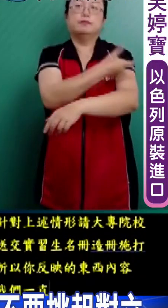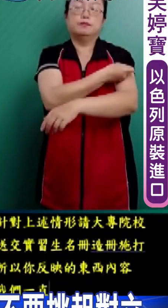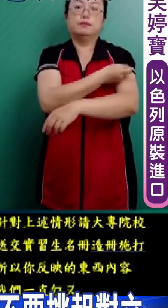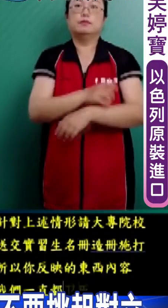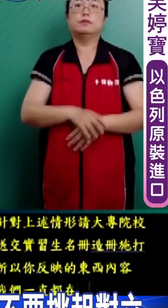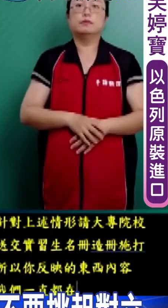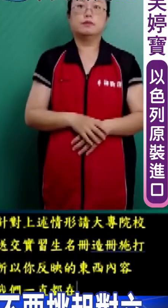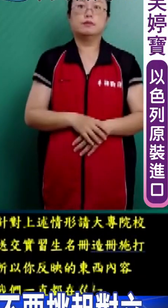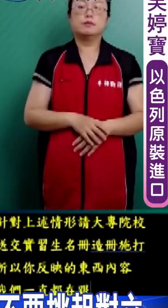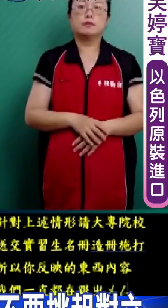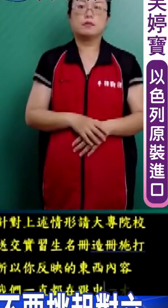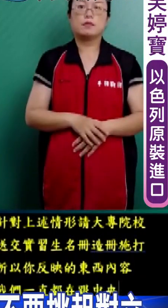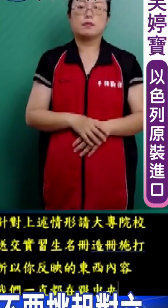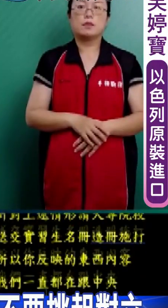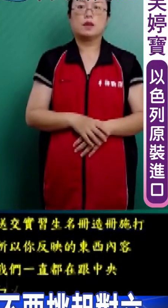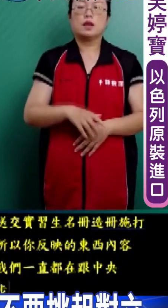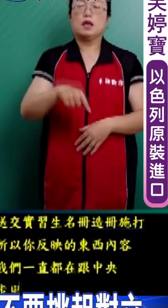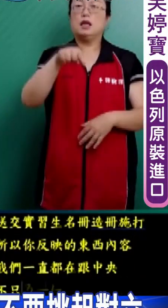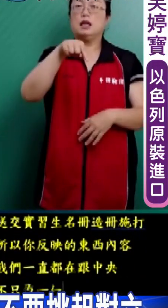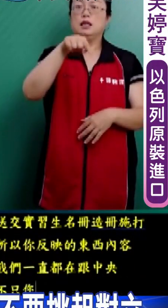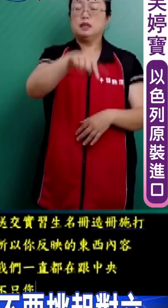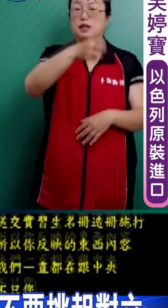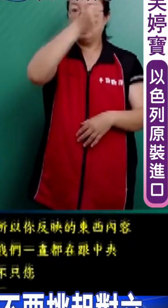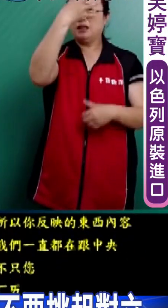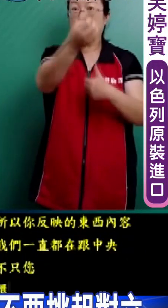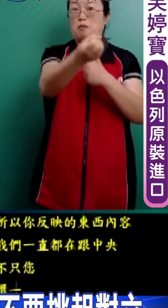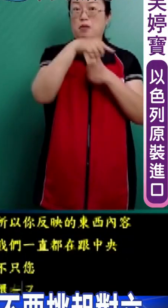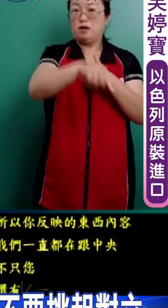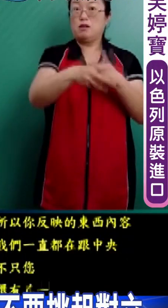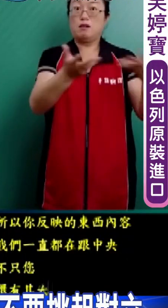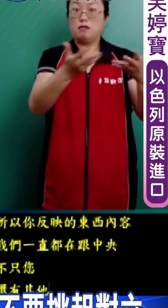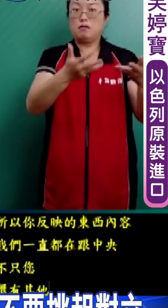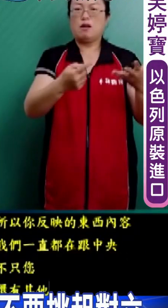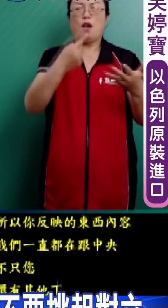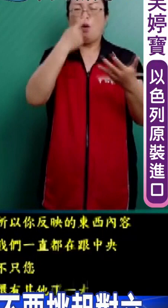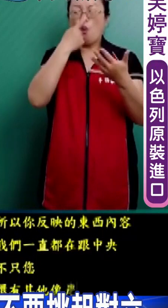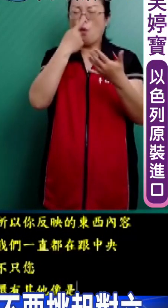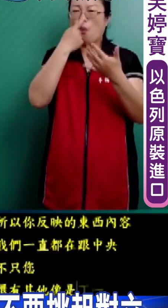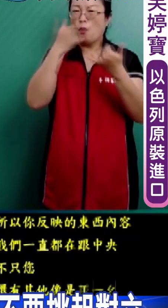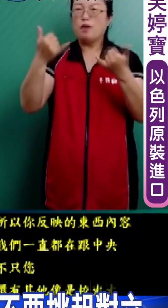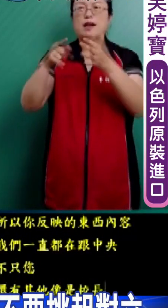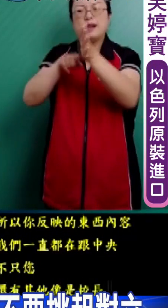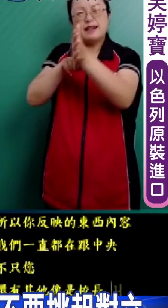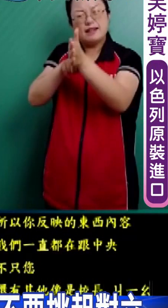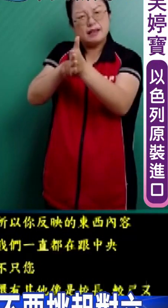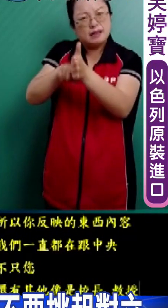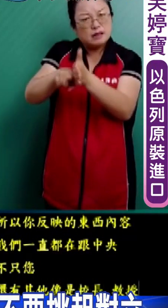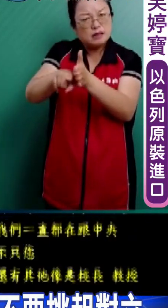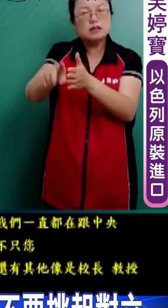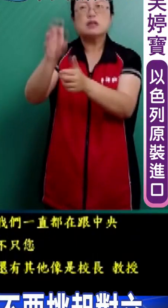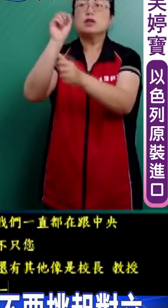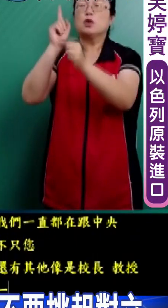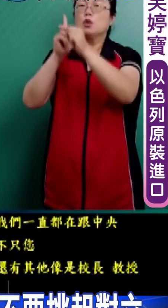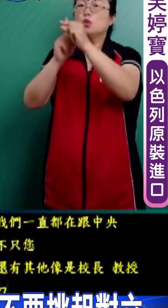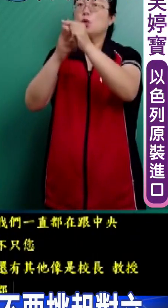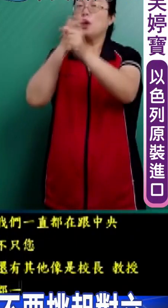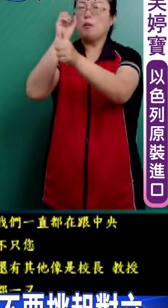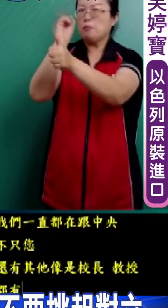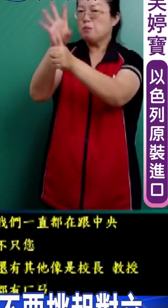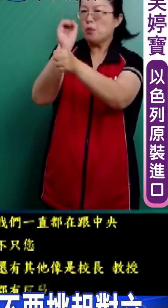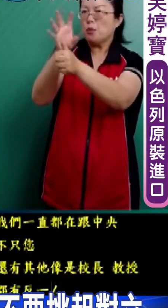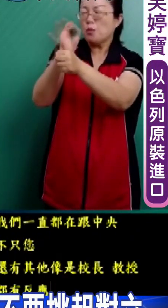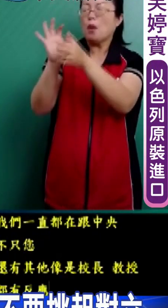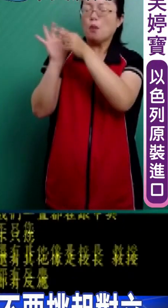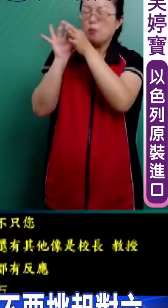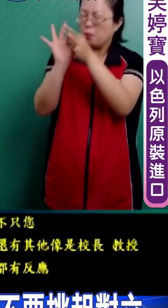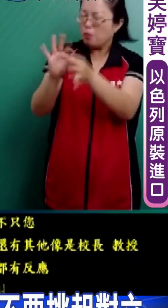止您啊，还有其他的像校长们、教授们也，他们也都有反映。那今